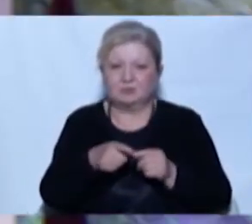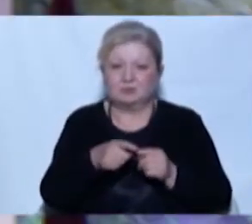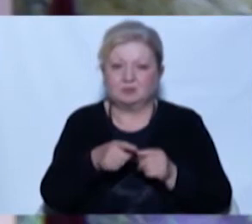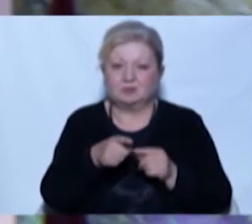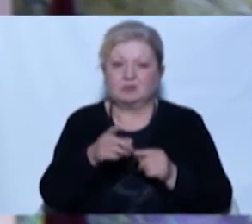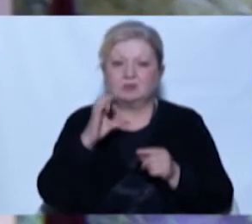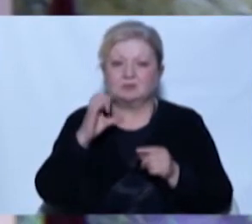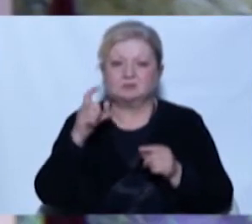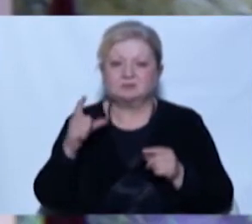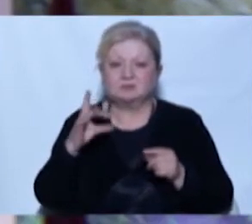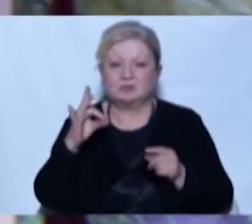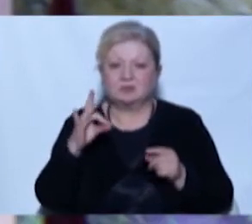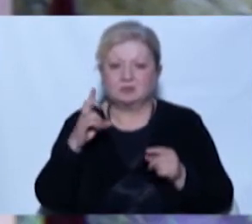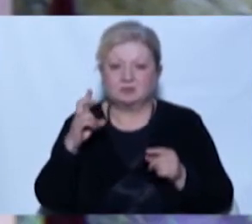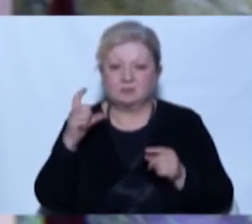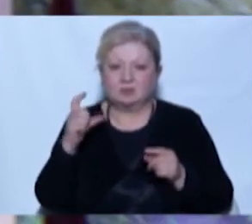სერბებმა